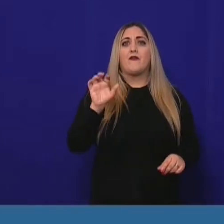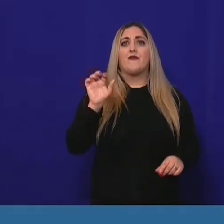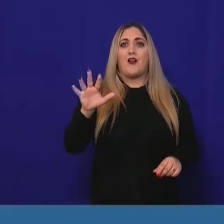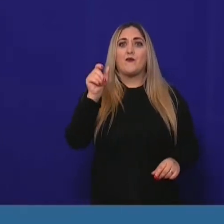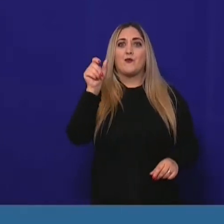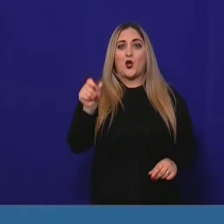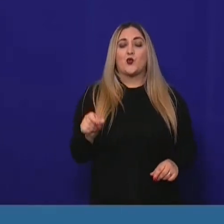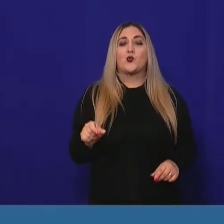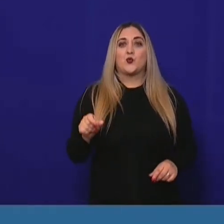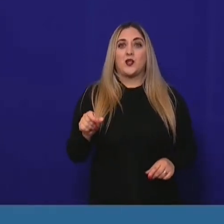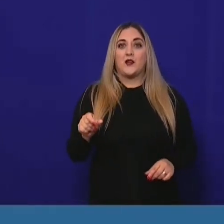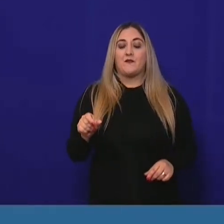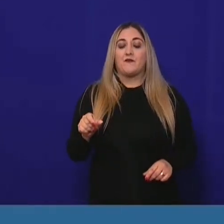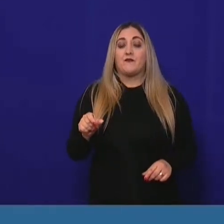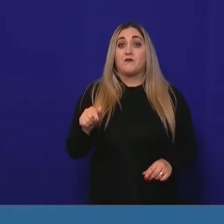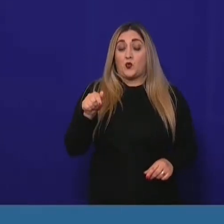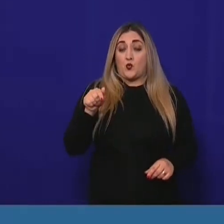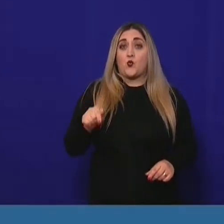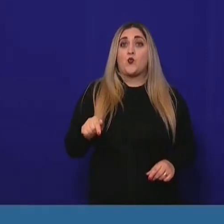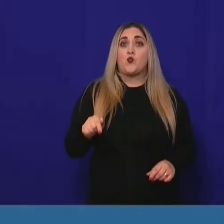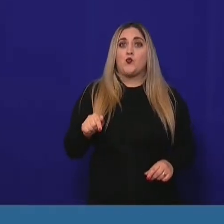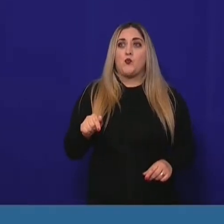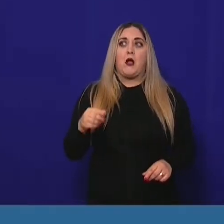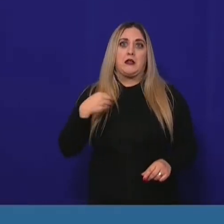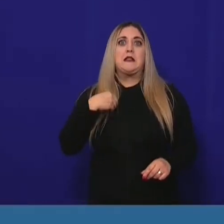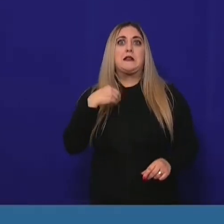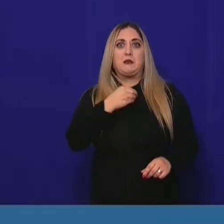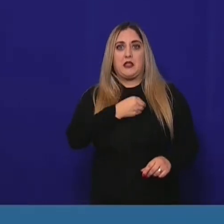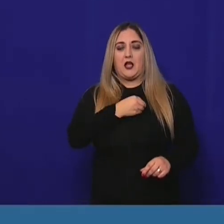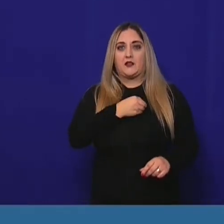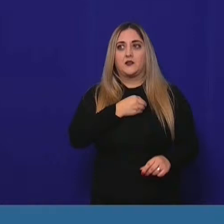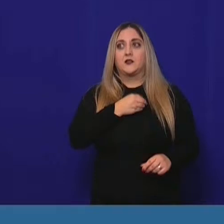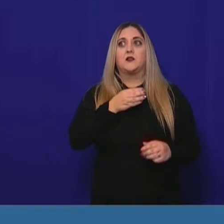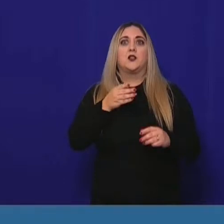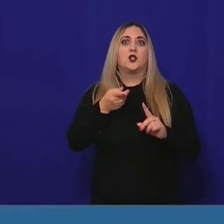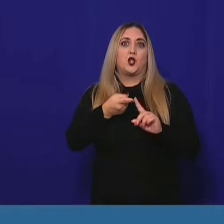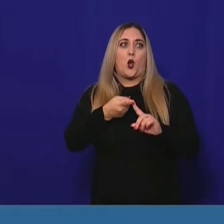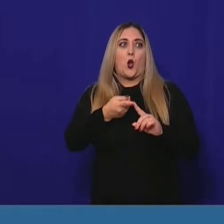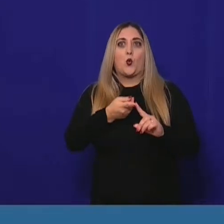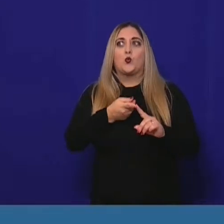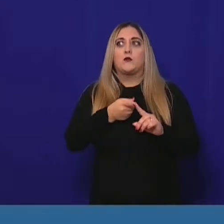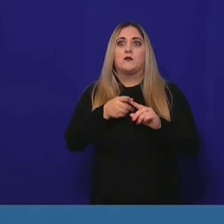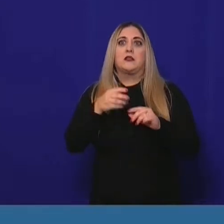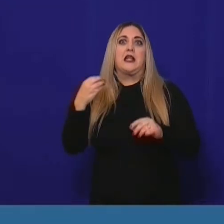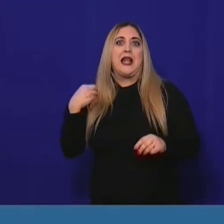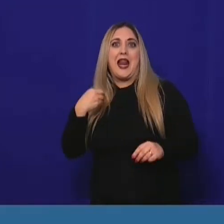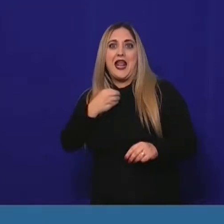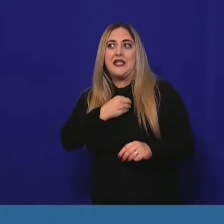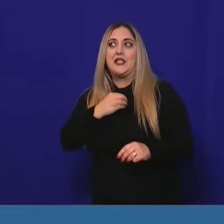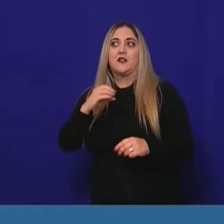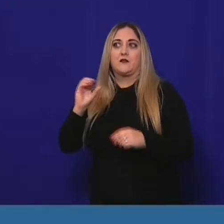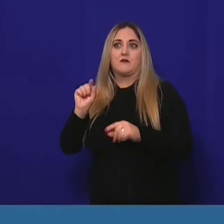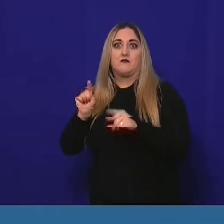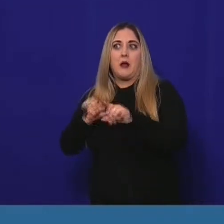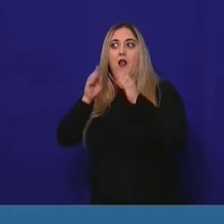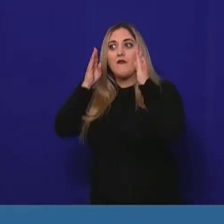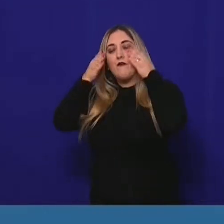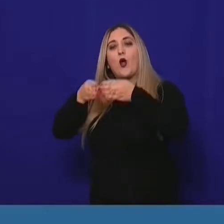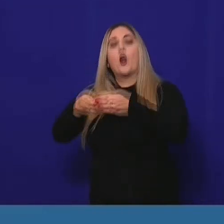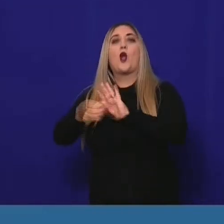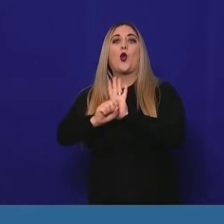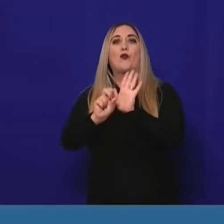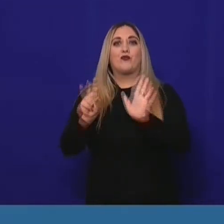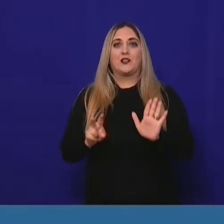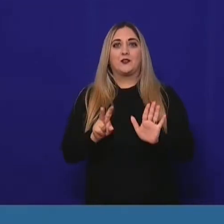155 persuna li ikun f'xi sptar jew inkella f'xi faċilità fejn nittrattaw il-każijiet tal-COVID